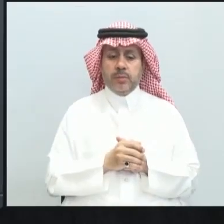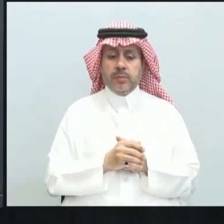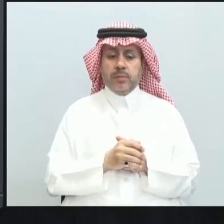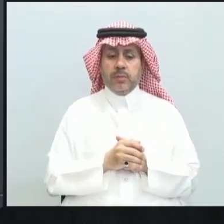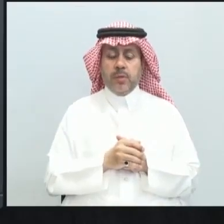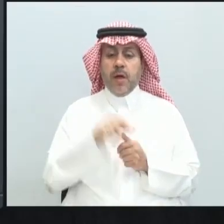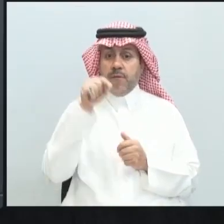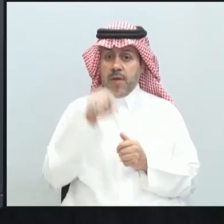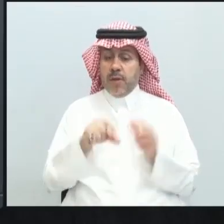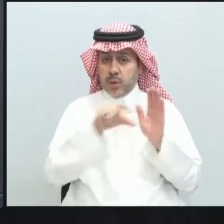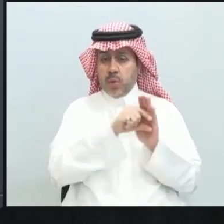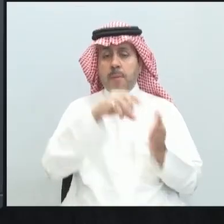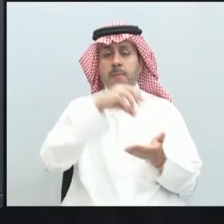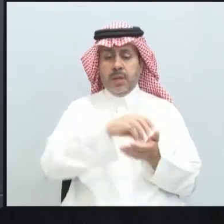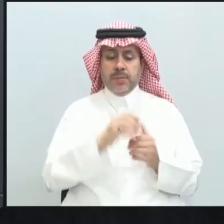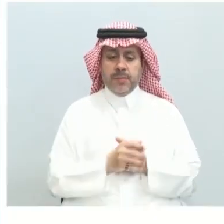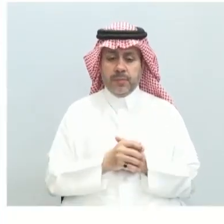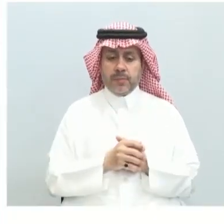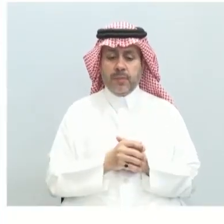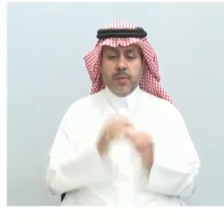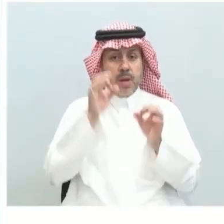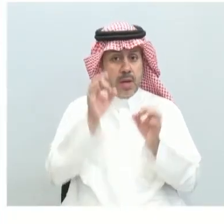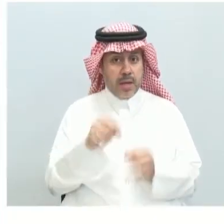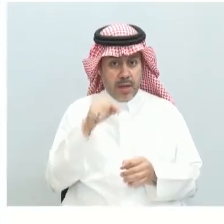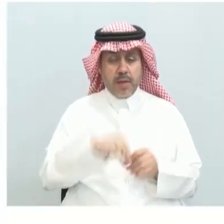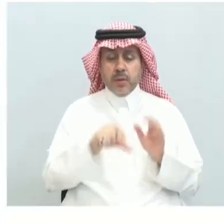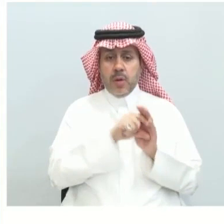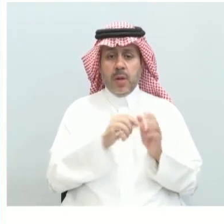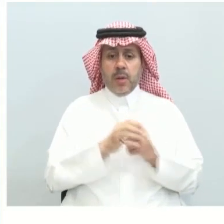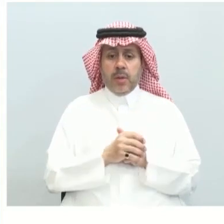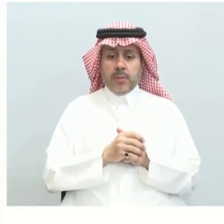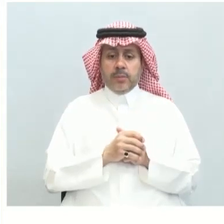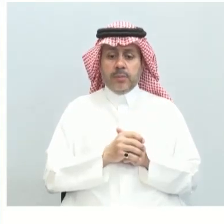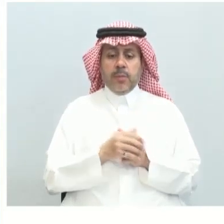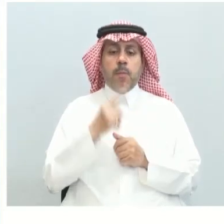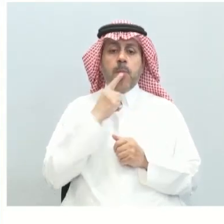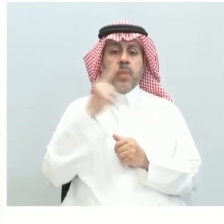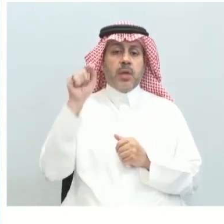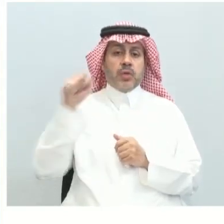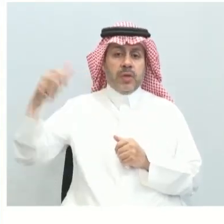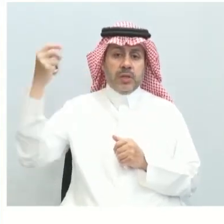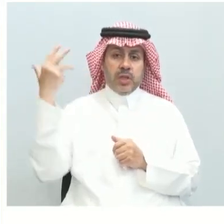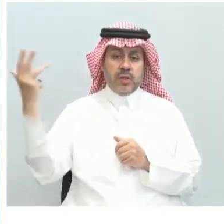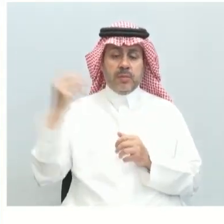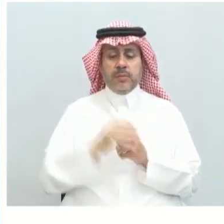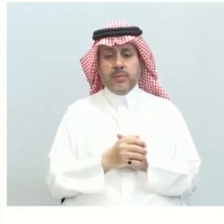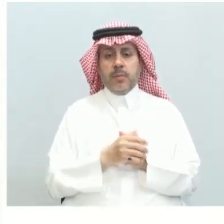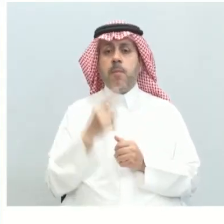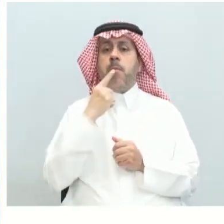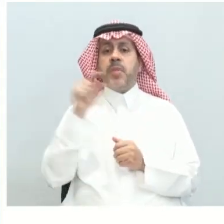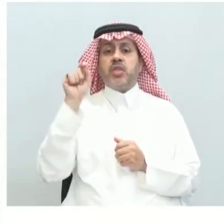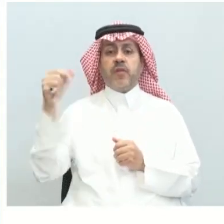السوره وانها سوره مكيه ايضا ايات هذه السوره هي مئه وتسع ايات